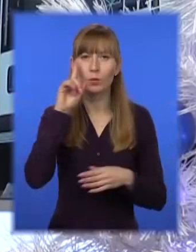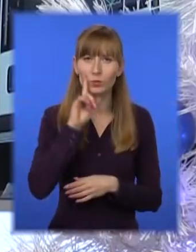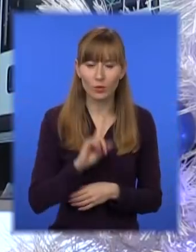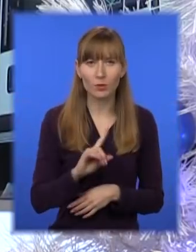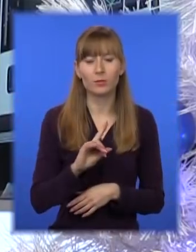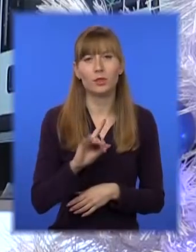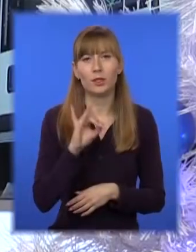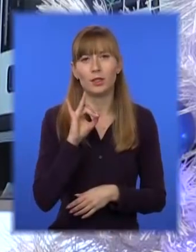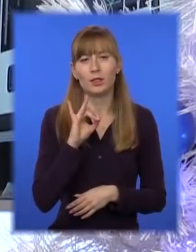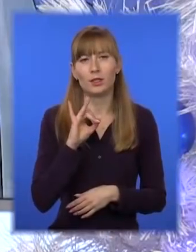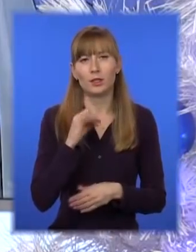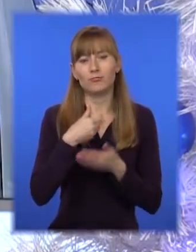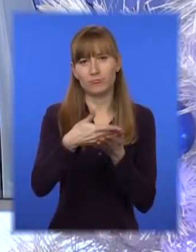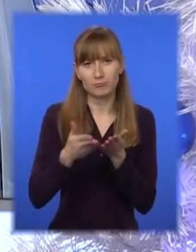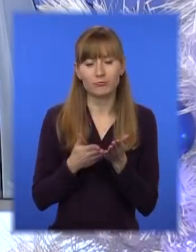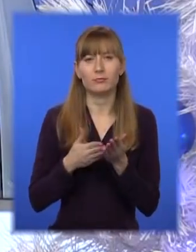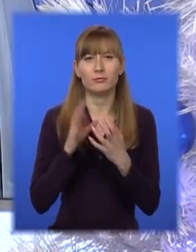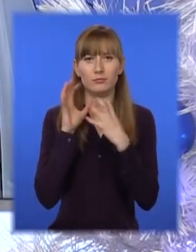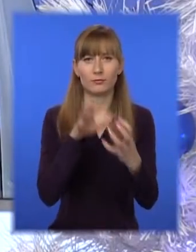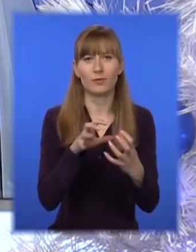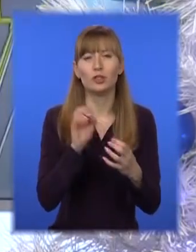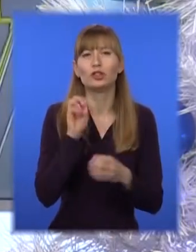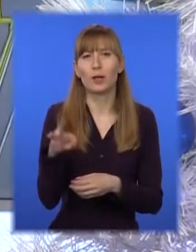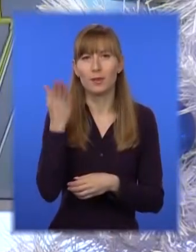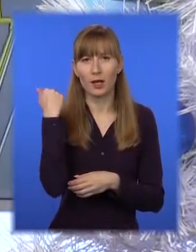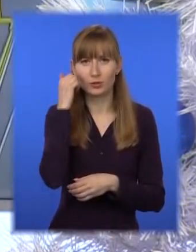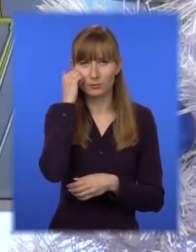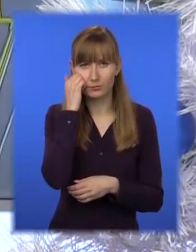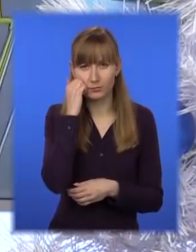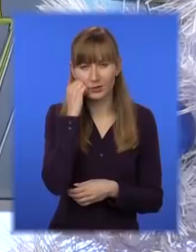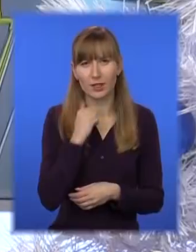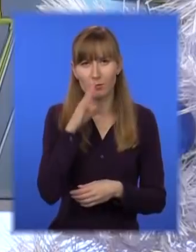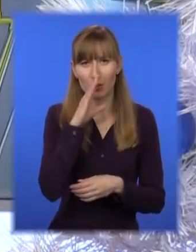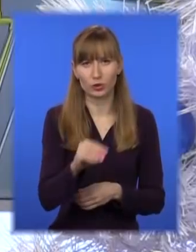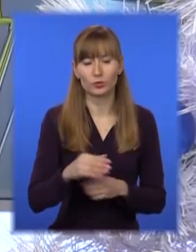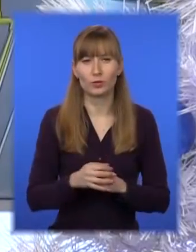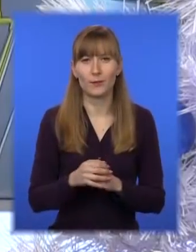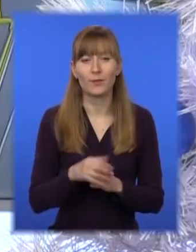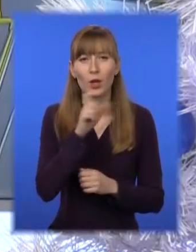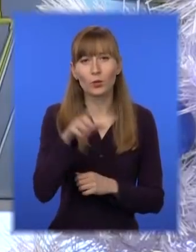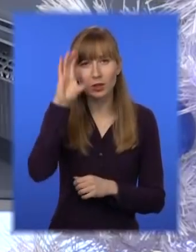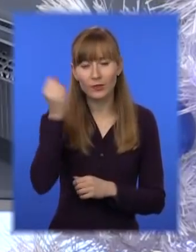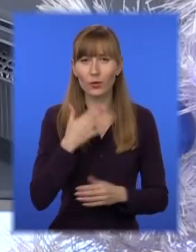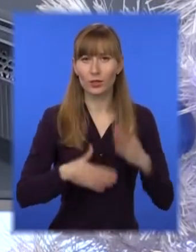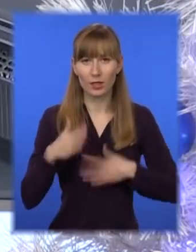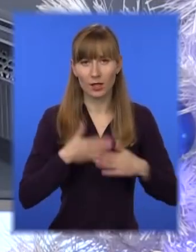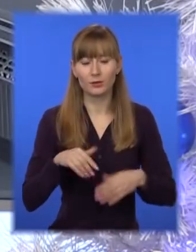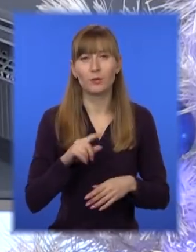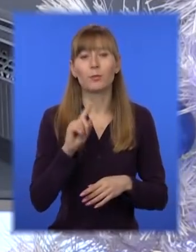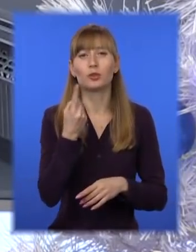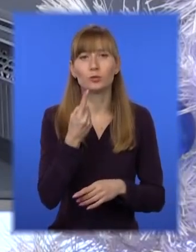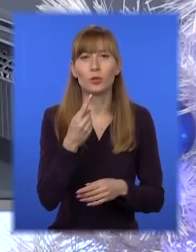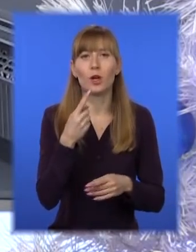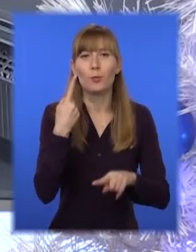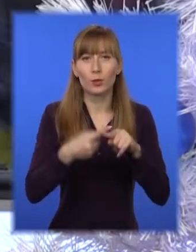та комфортні машини у порівнянні зі старими маршрутками. Для криворіжців справжня радість. Враховуючи, що проїзд відтепер